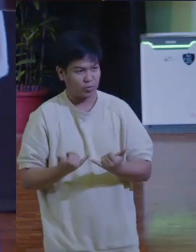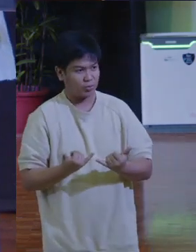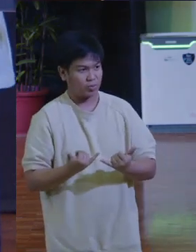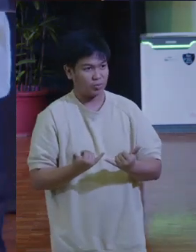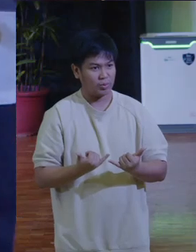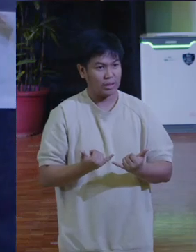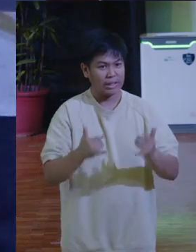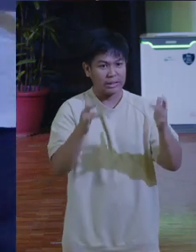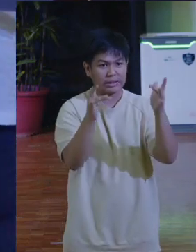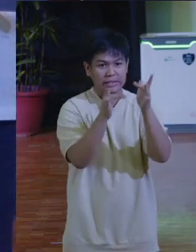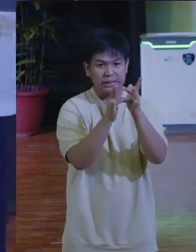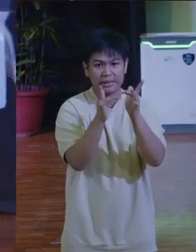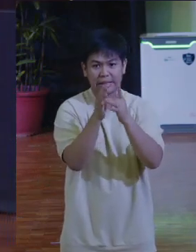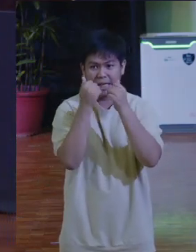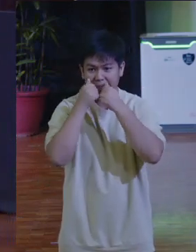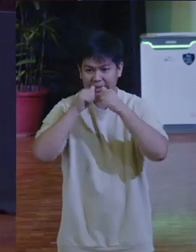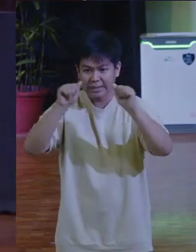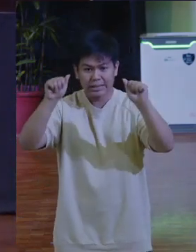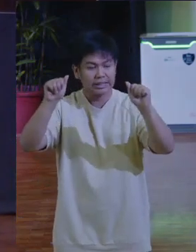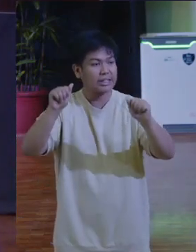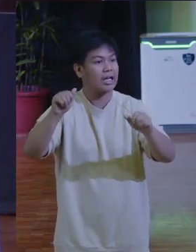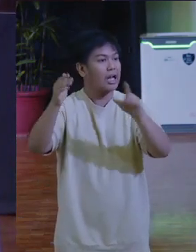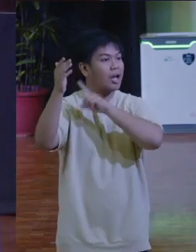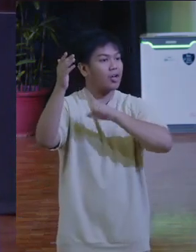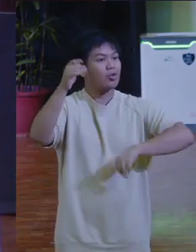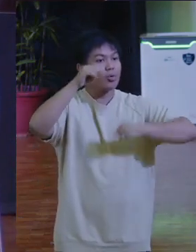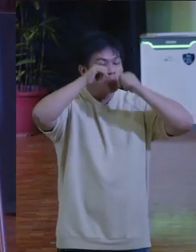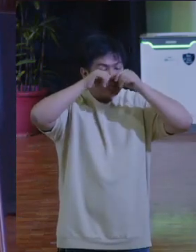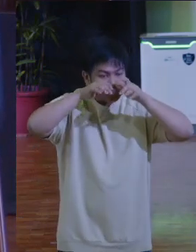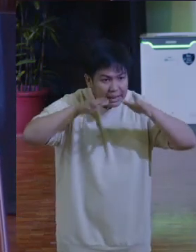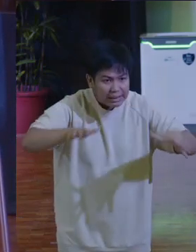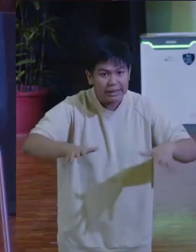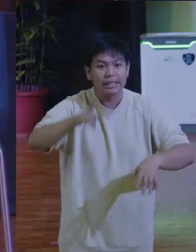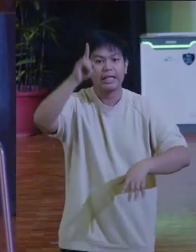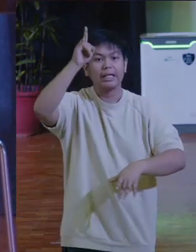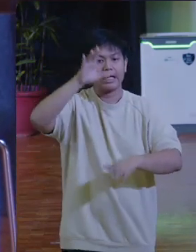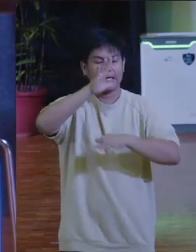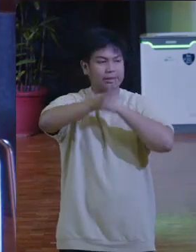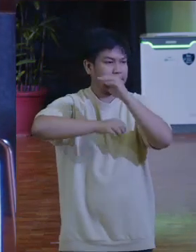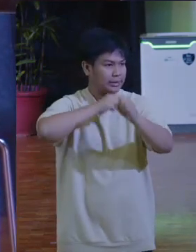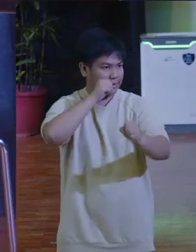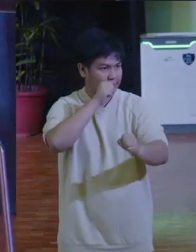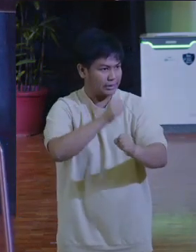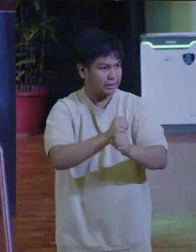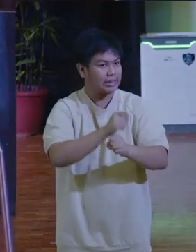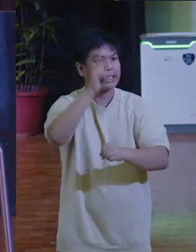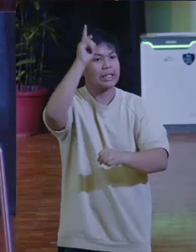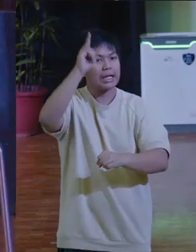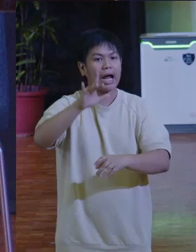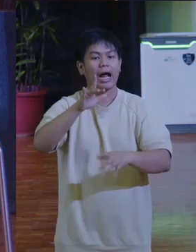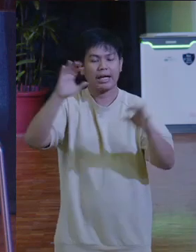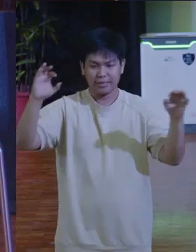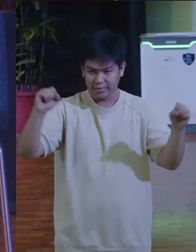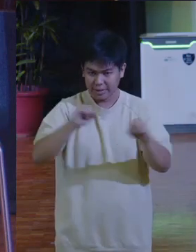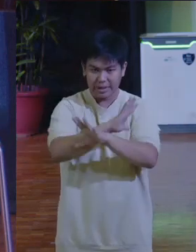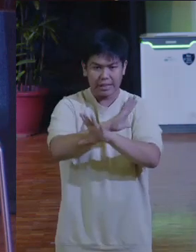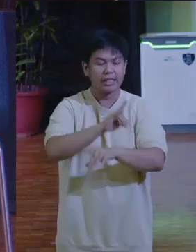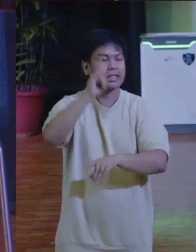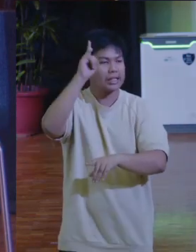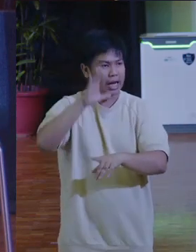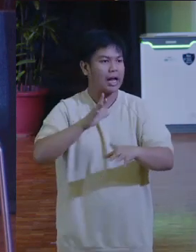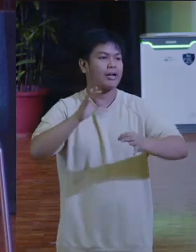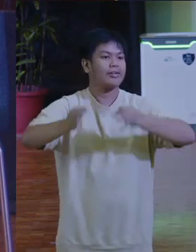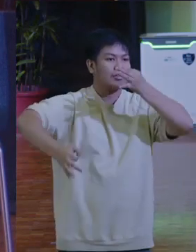ang in-announce ni Kristo Jesus is the day of the Lord's favor, God's grace. The day of God's vengeance, God's justice.